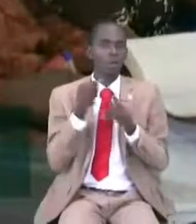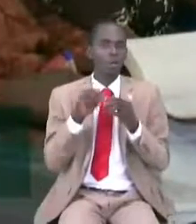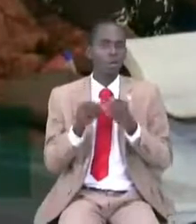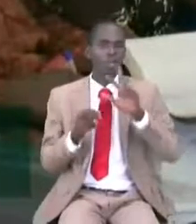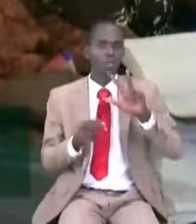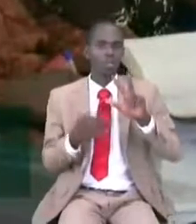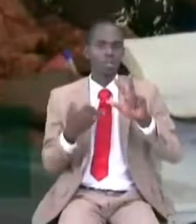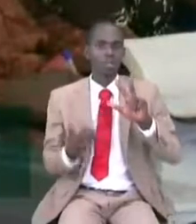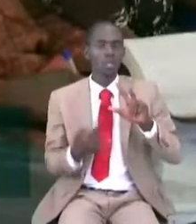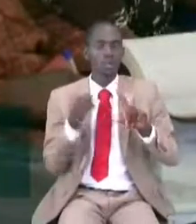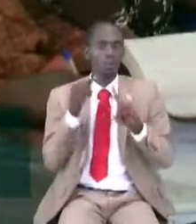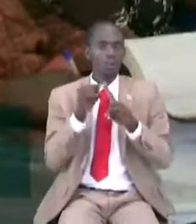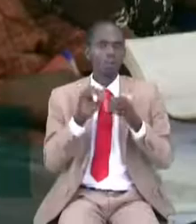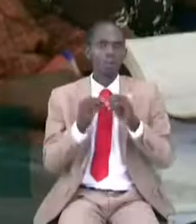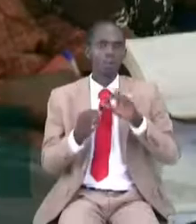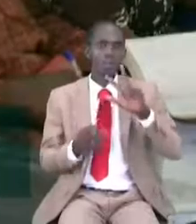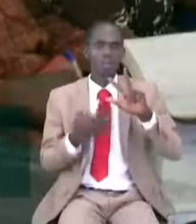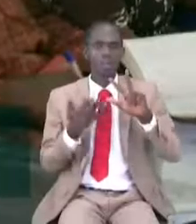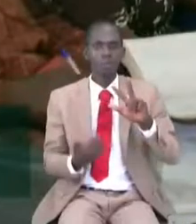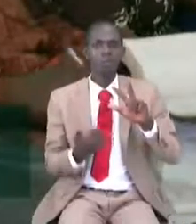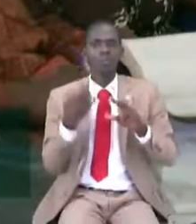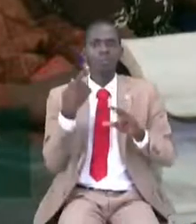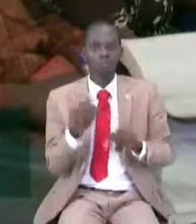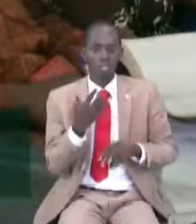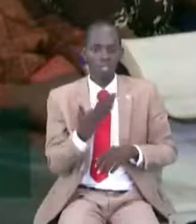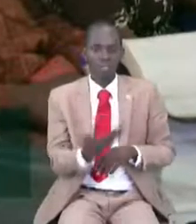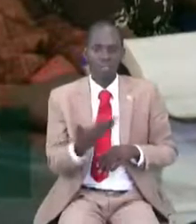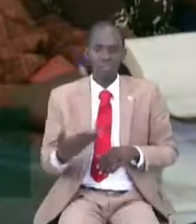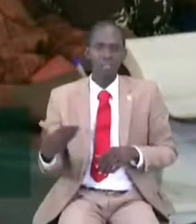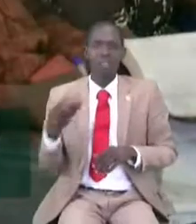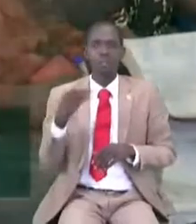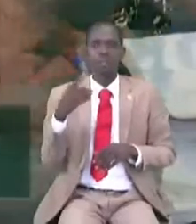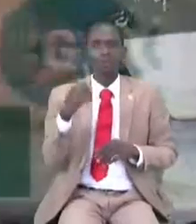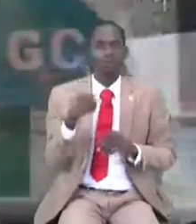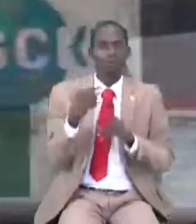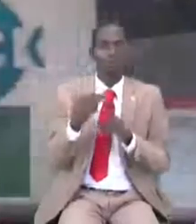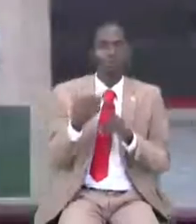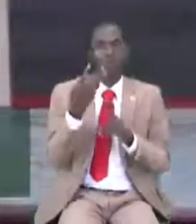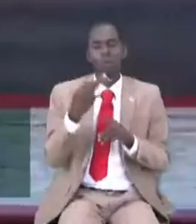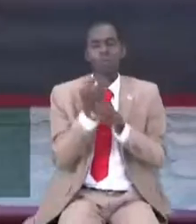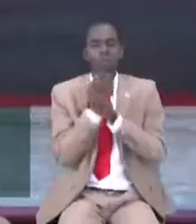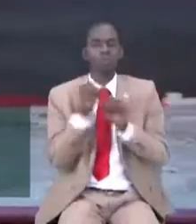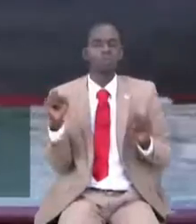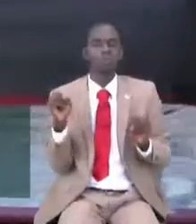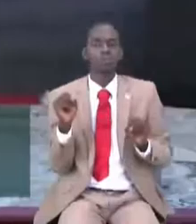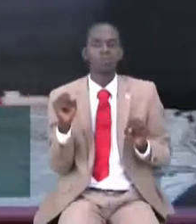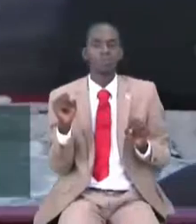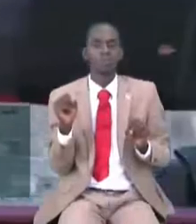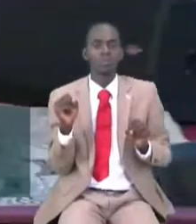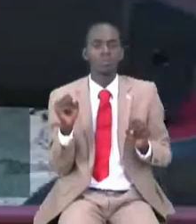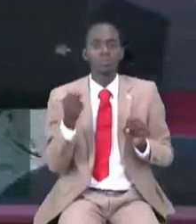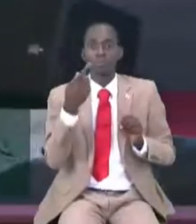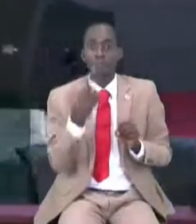au troisième point, le contenu du message du salut. Le message du salut. On sort et Dieu